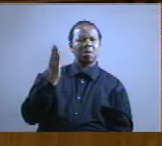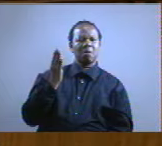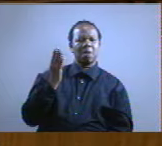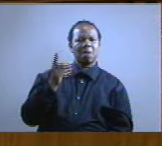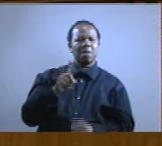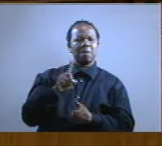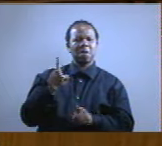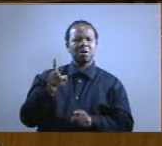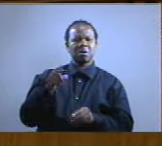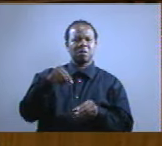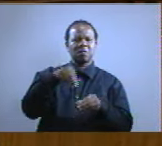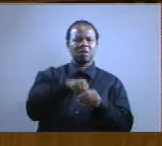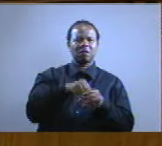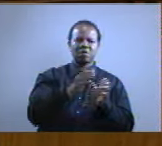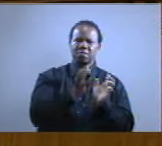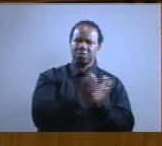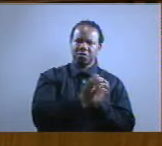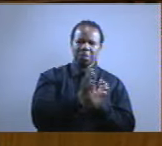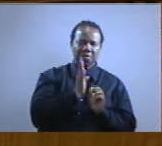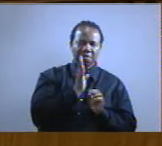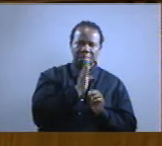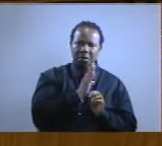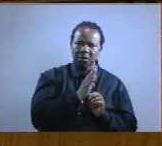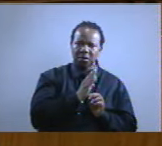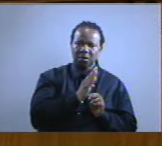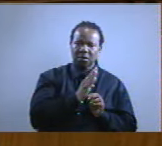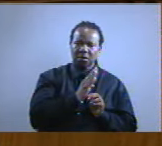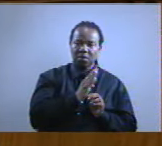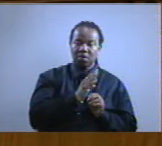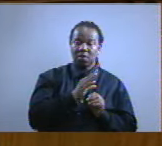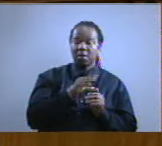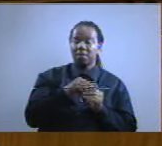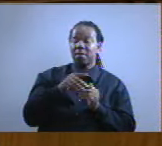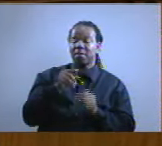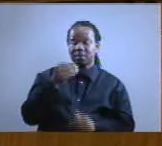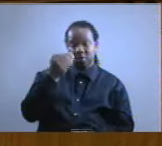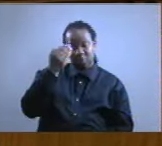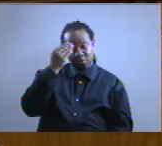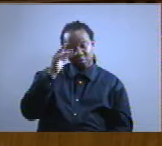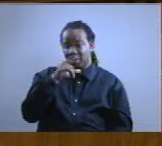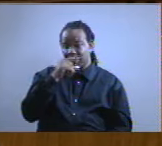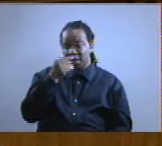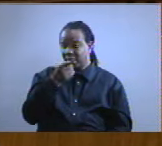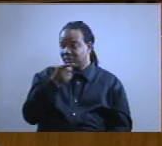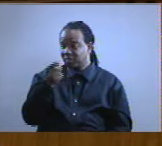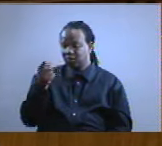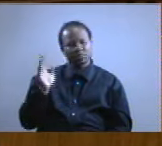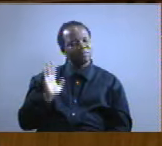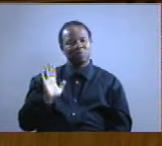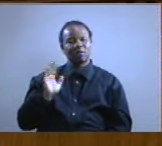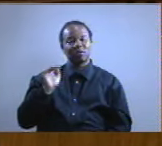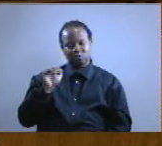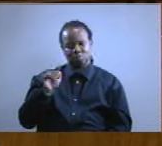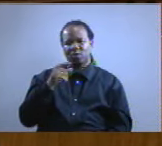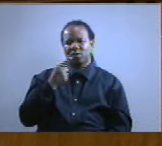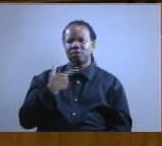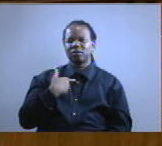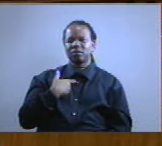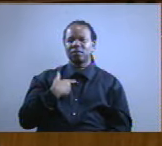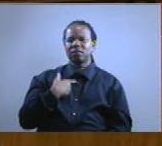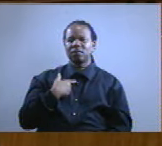En daar die lede weet wie hulle is. Ek gaan nie die naam noem nie. Die Afrika-tale is